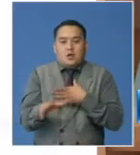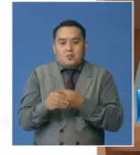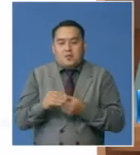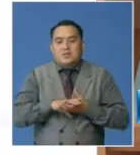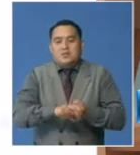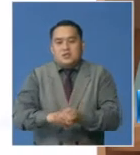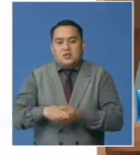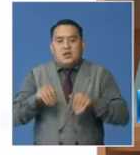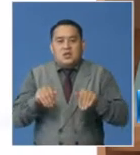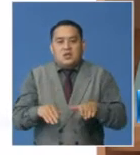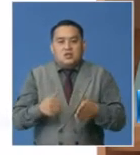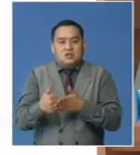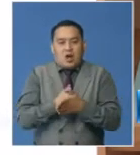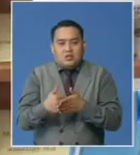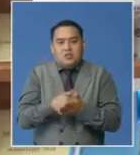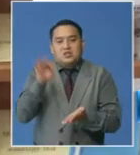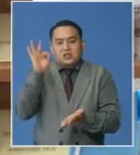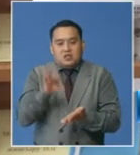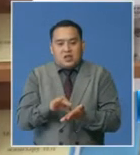усилиями наша страна достигнет цели.